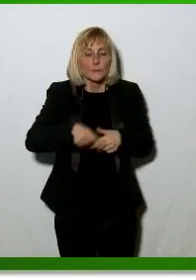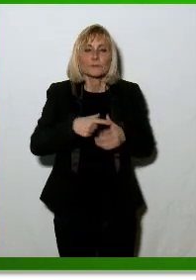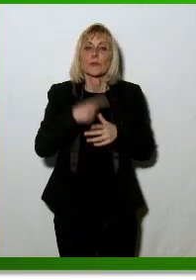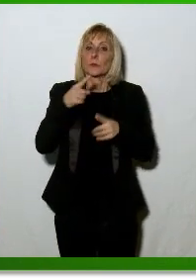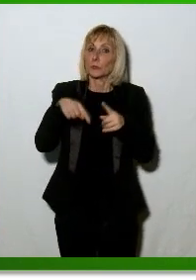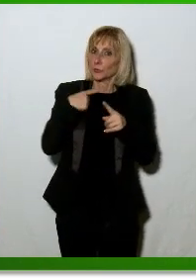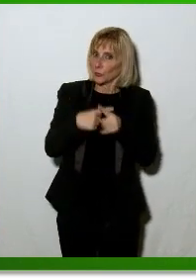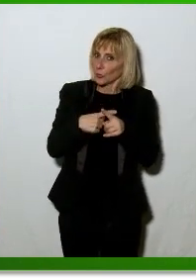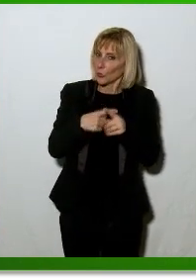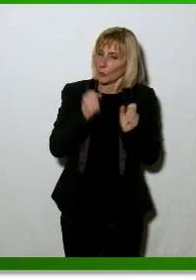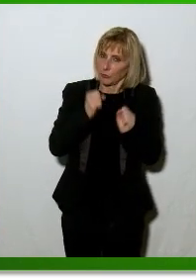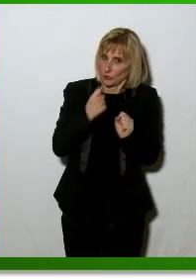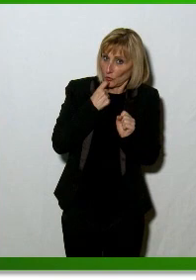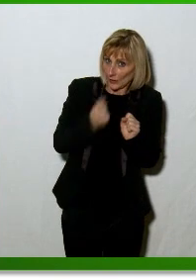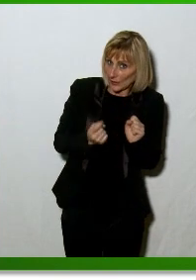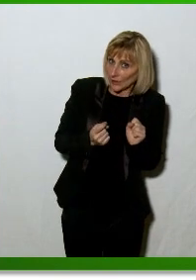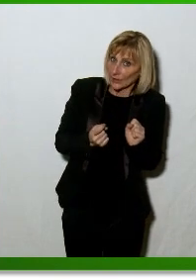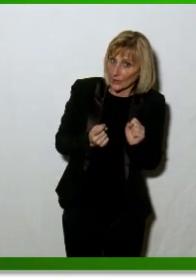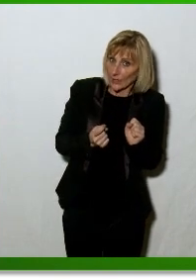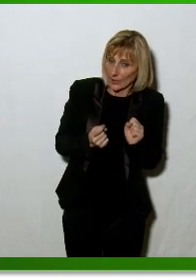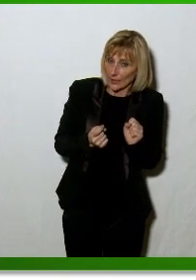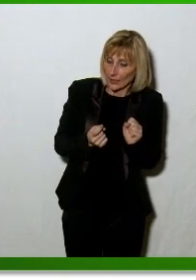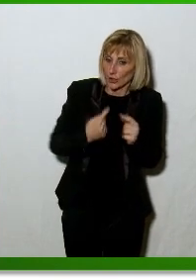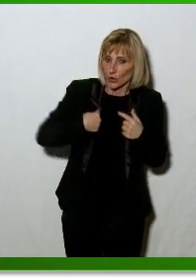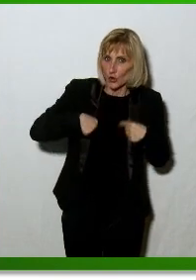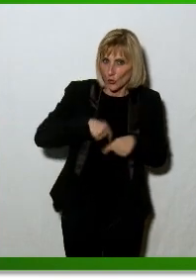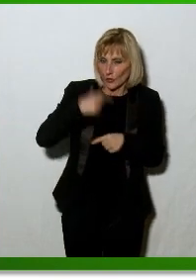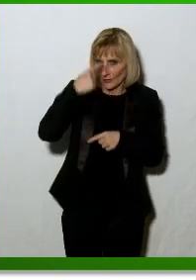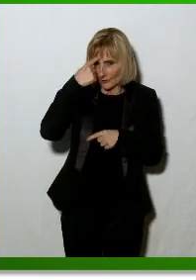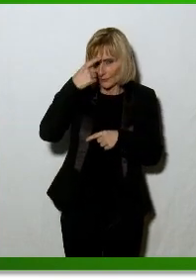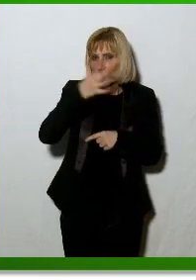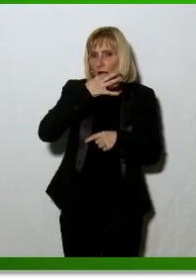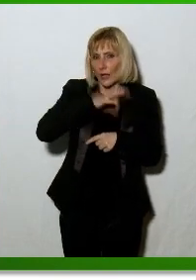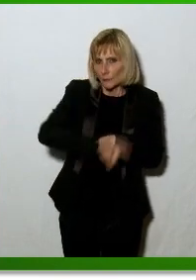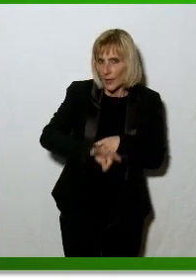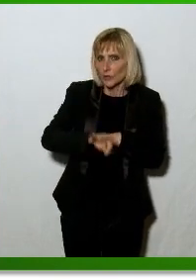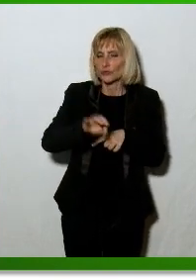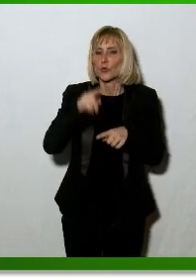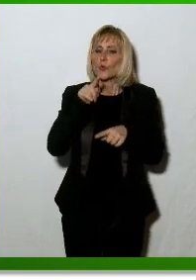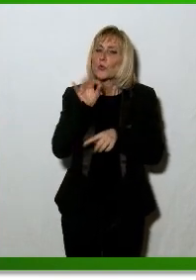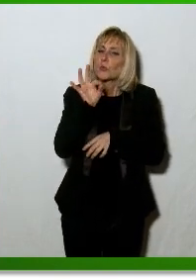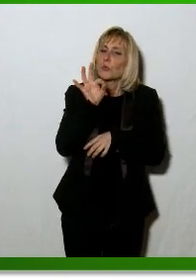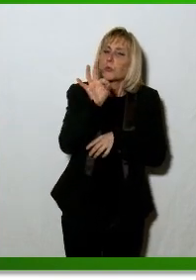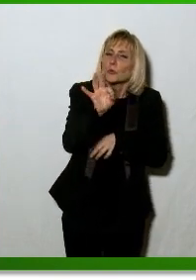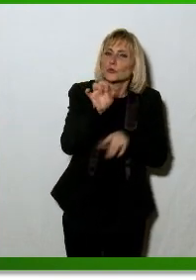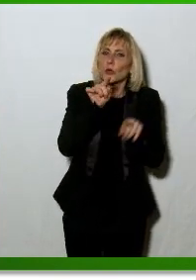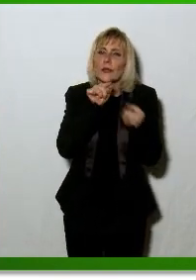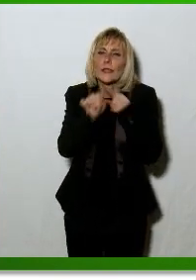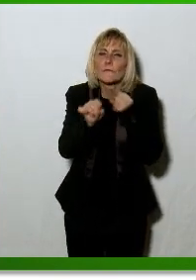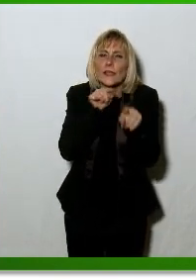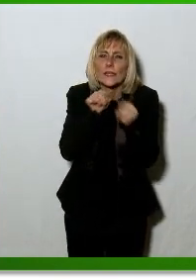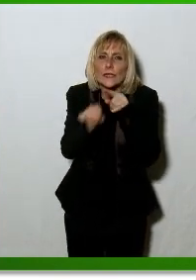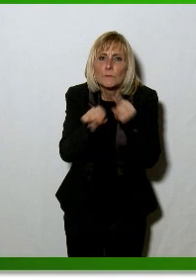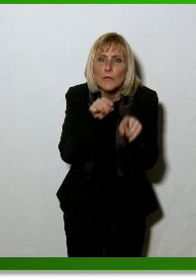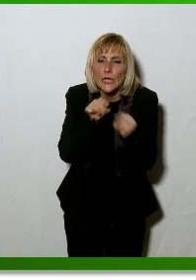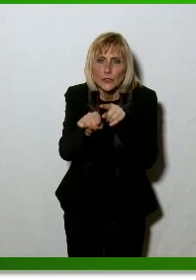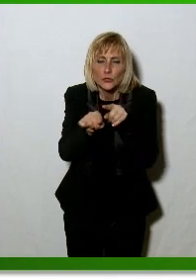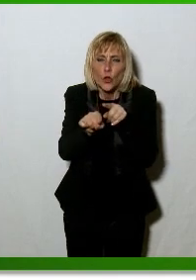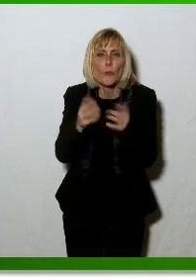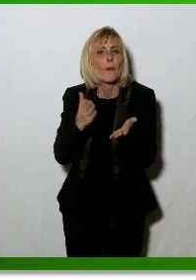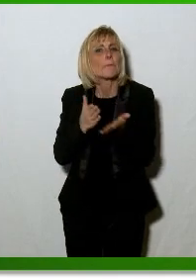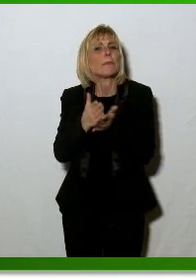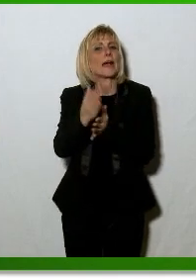anche lasciatemelo dire che abbiamo saputo diventare un punto di riferimento che ogni anno non si limita ad una passerella che non